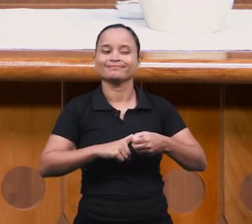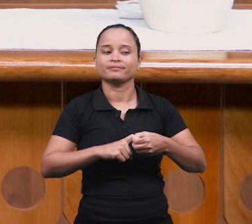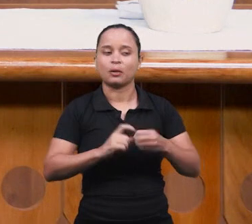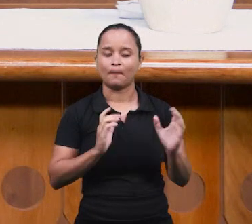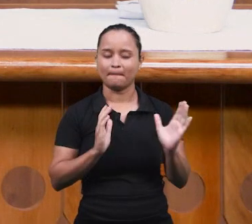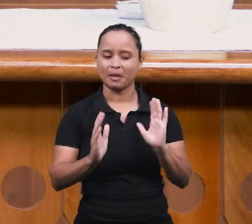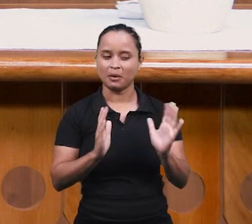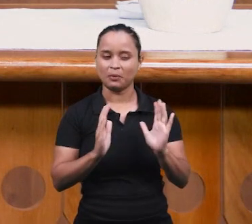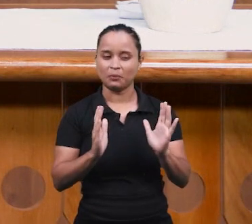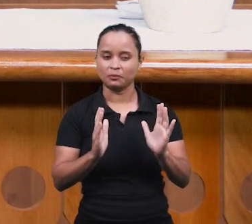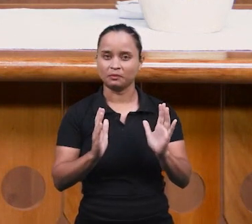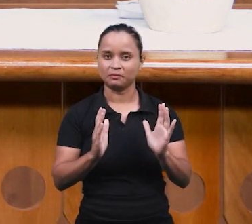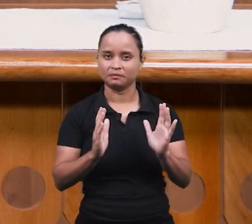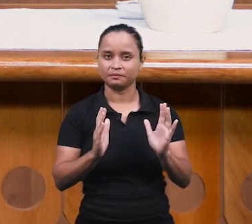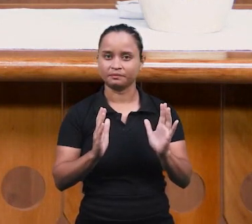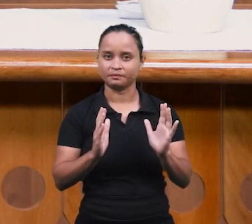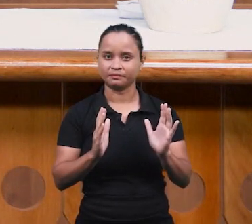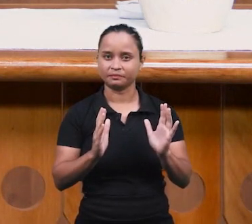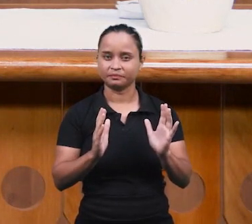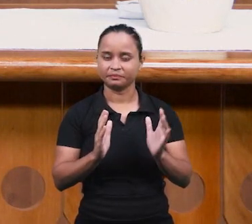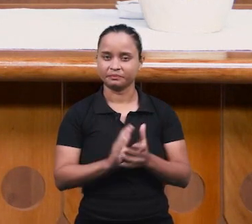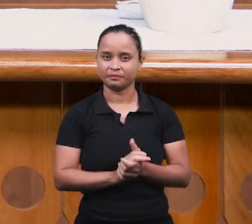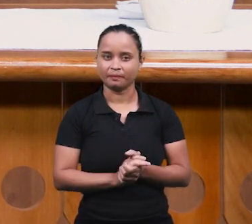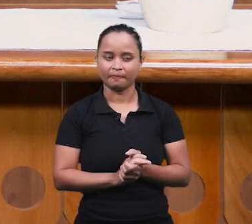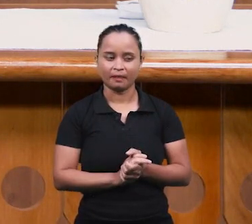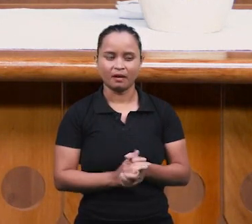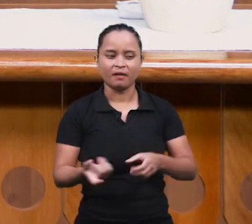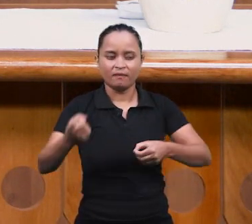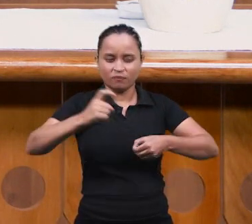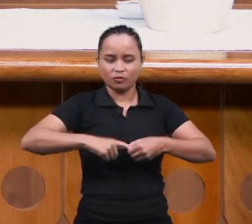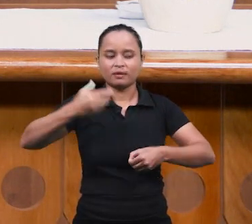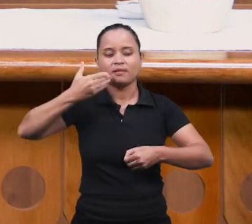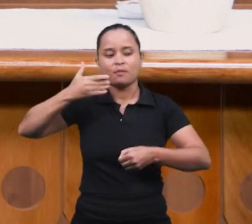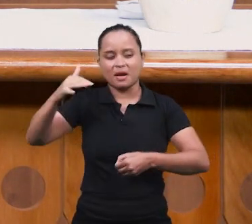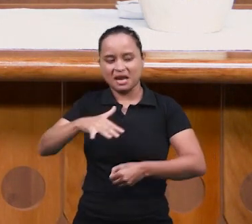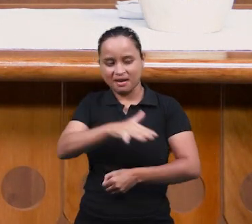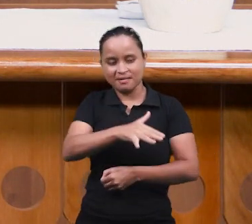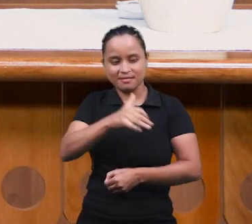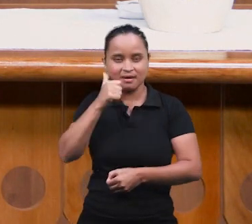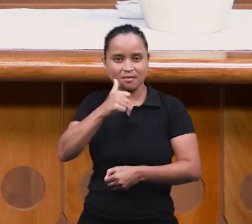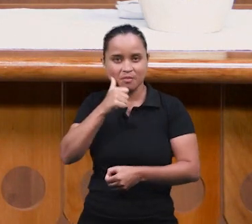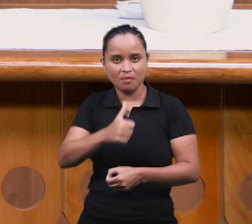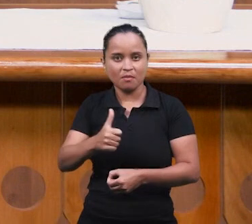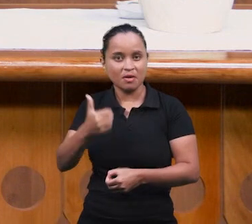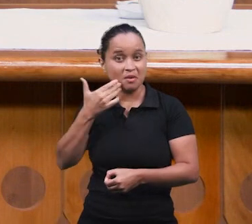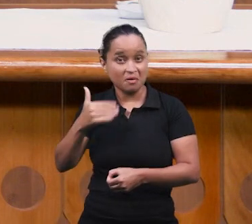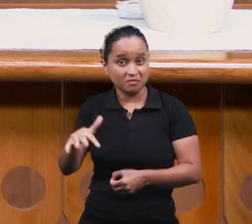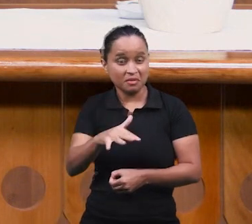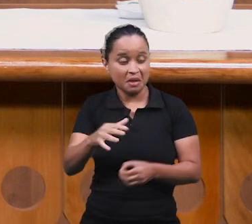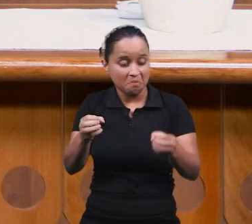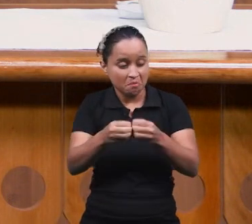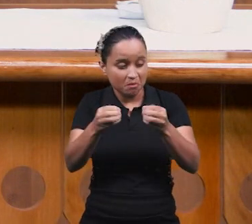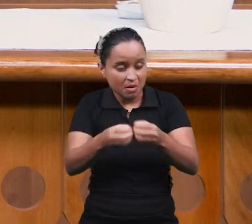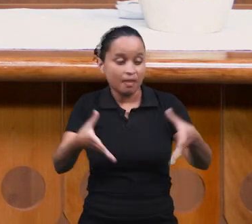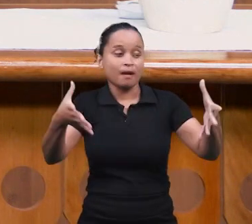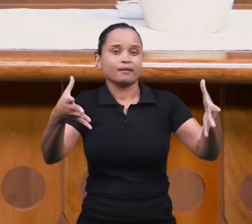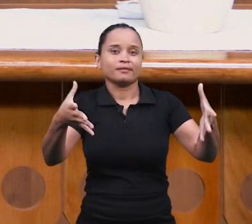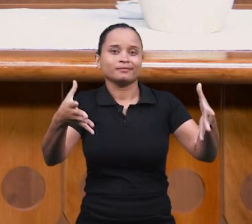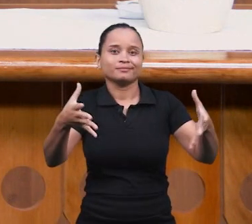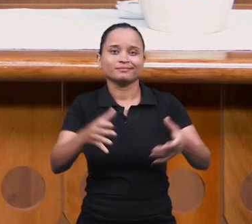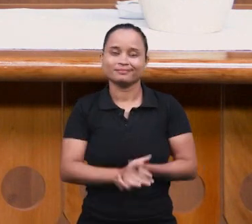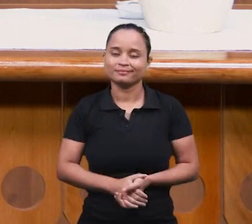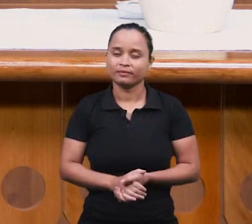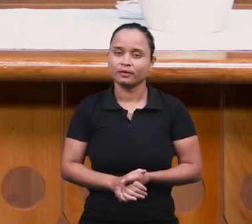qu'il nous a fait des nouvelles créatures. Il nous a donné une nouvelle naissance. Tu es une